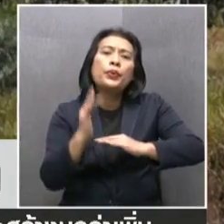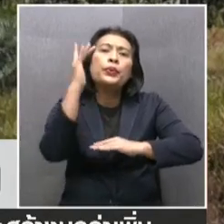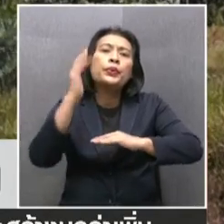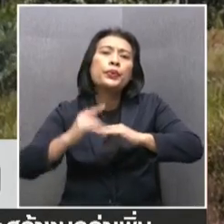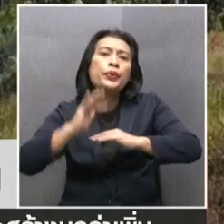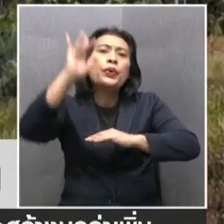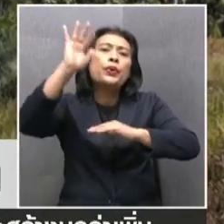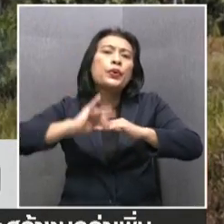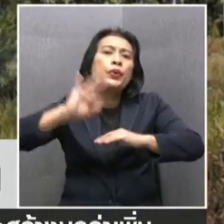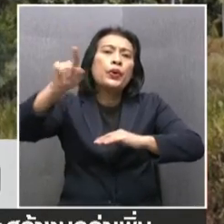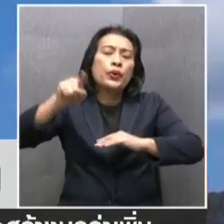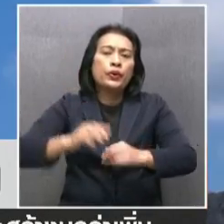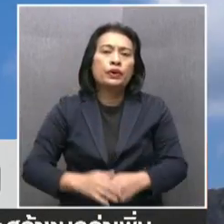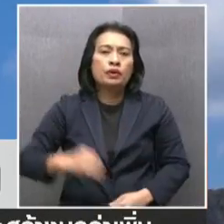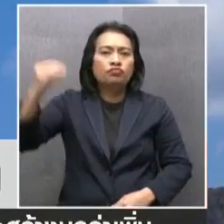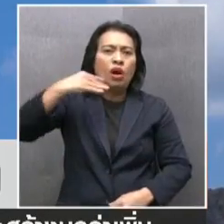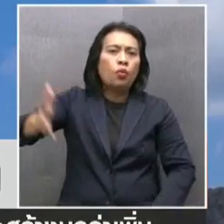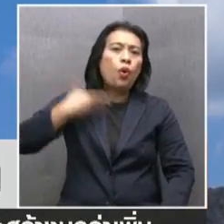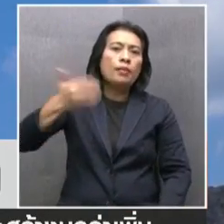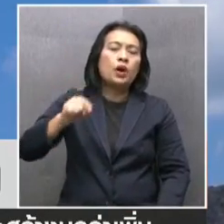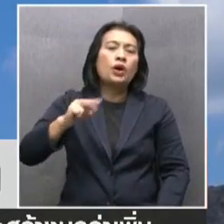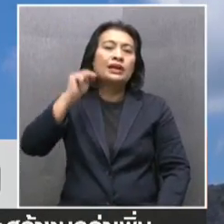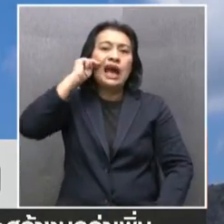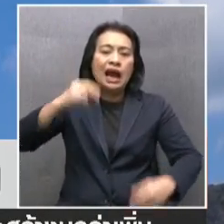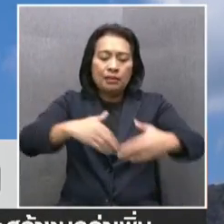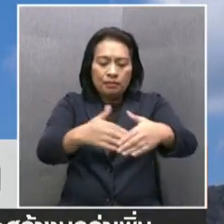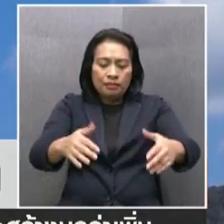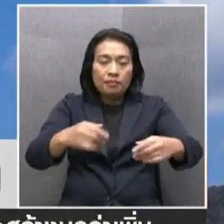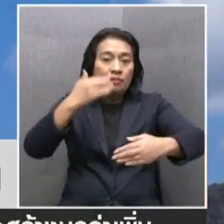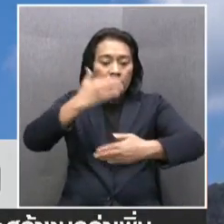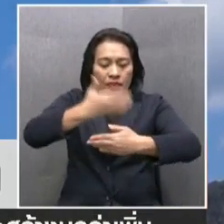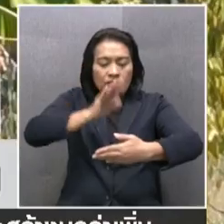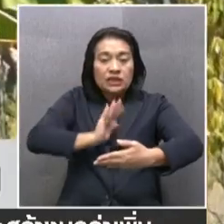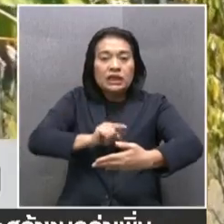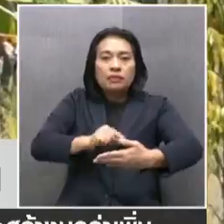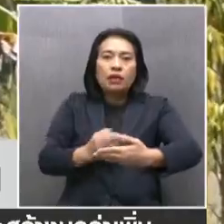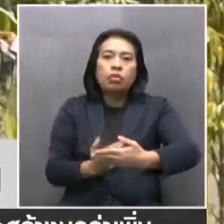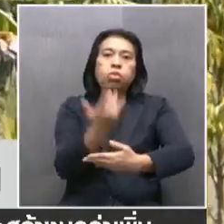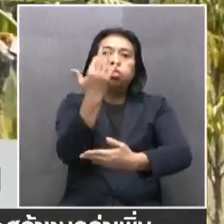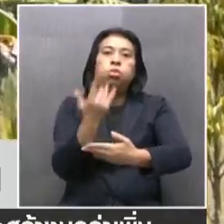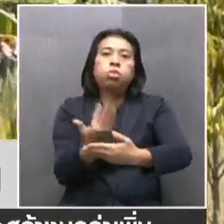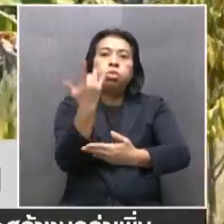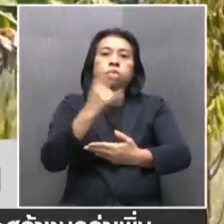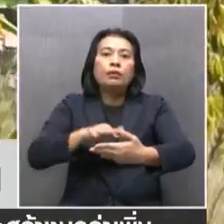ากาศที่ร้อนก็จะเป็นตัวเร่งให้น้ำในอ่างเหล่านี้ลดลงอย่างรวดเร็วยิ่ง